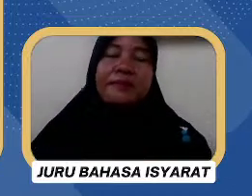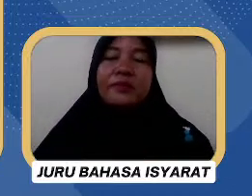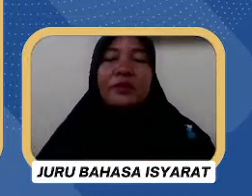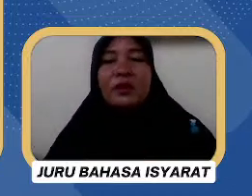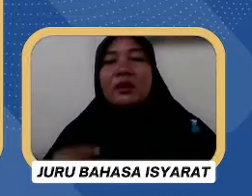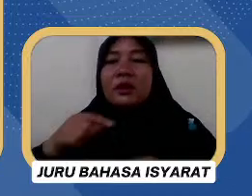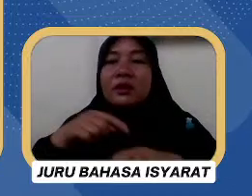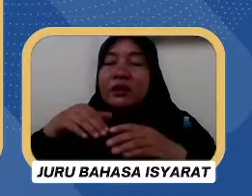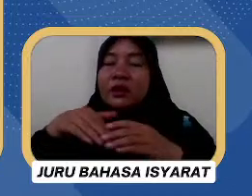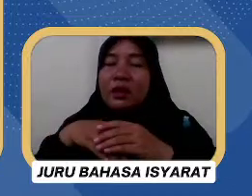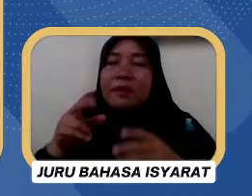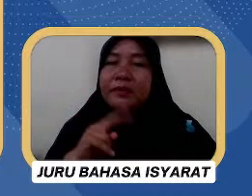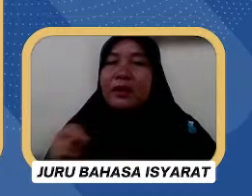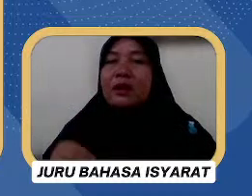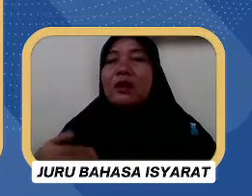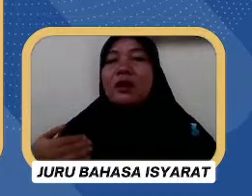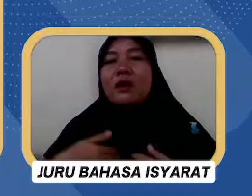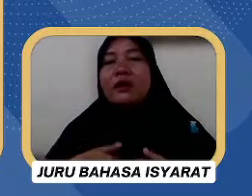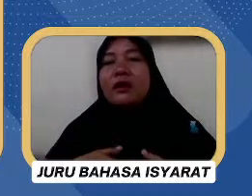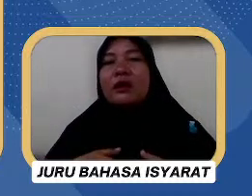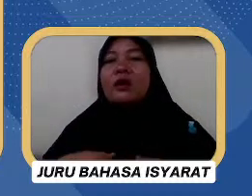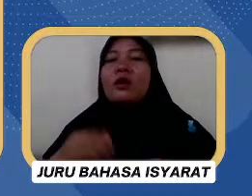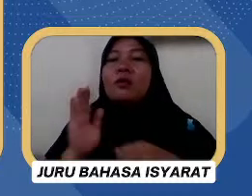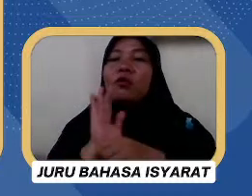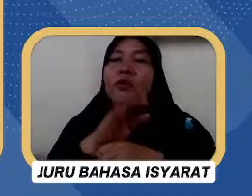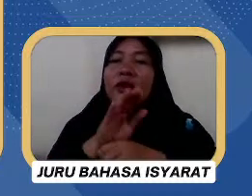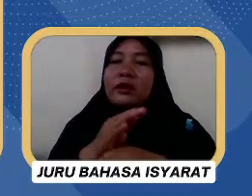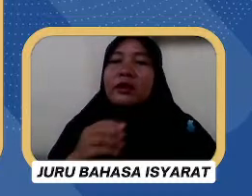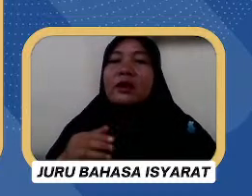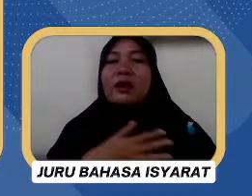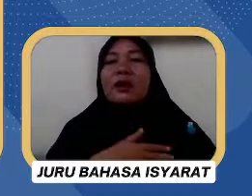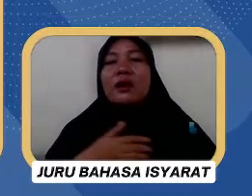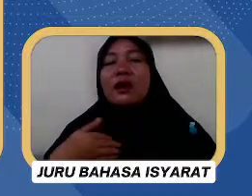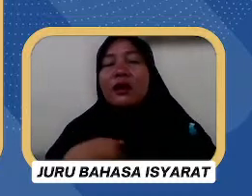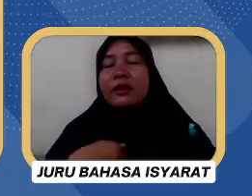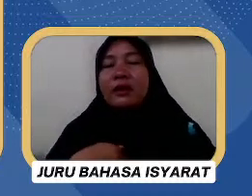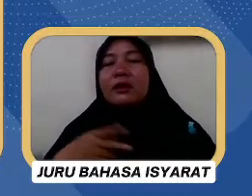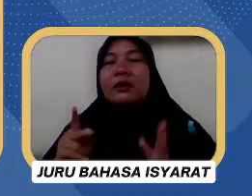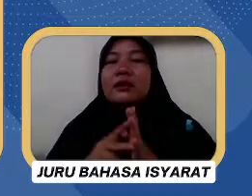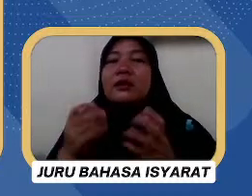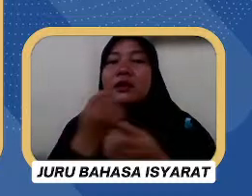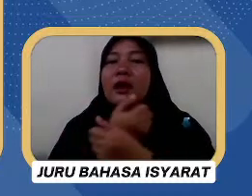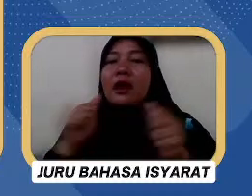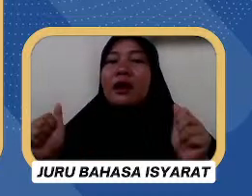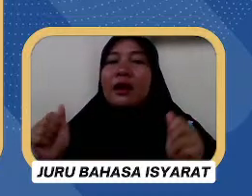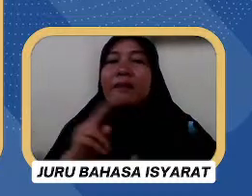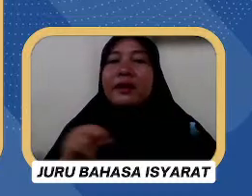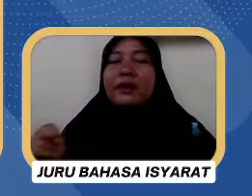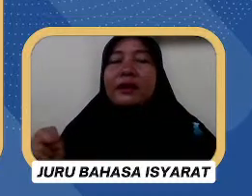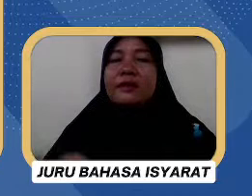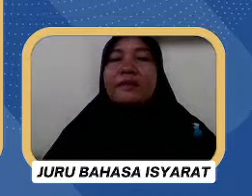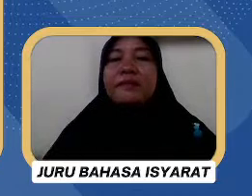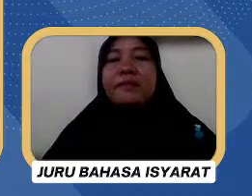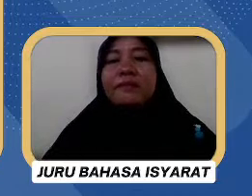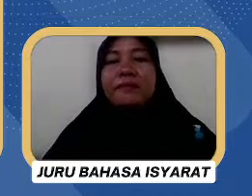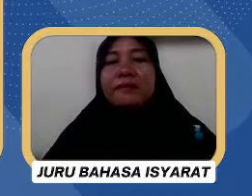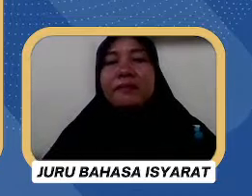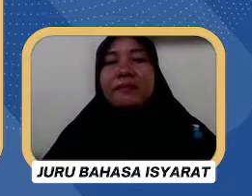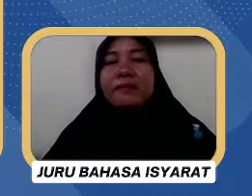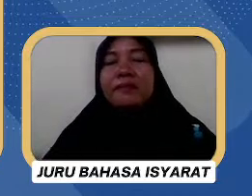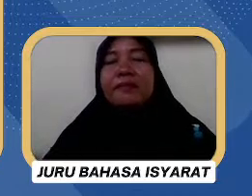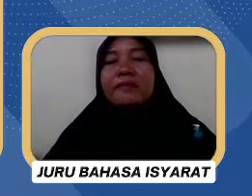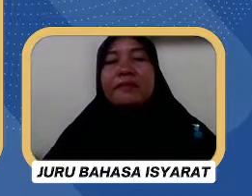di dalamnya itu keamanan. Dan itu merupakan bagian dari hak dan kewajiban. Kalau kita berbicara tentang hak di ruang digital, yaitu hak kita untuk